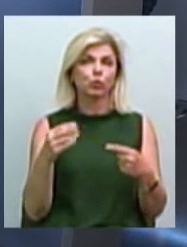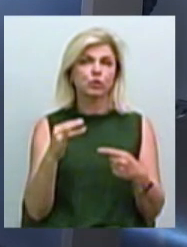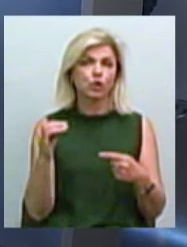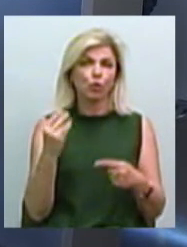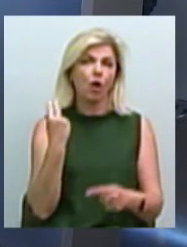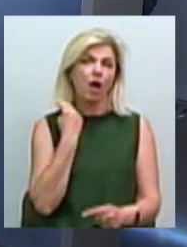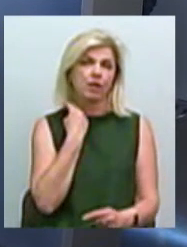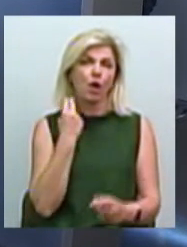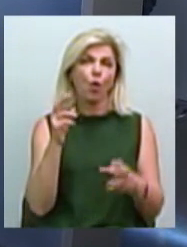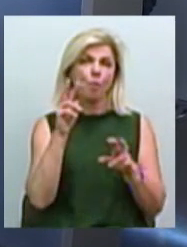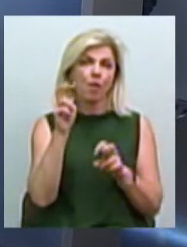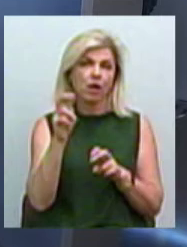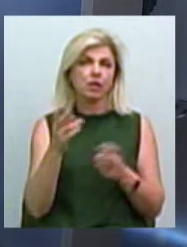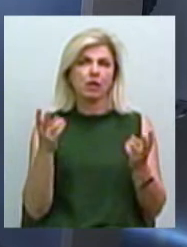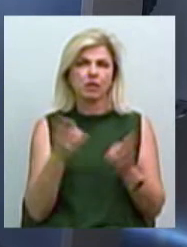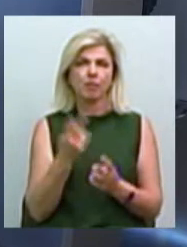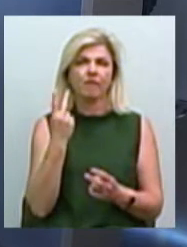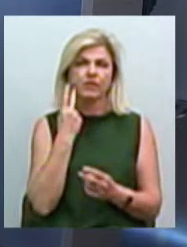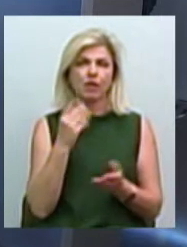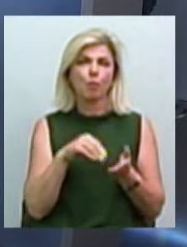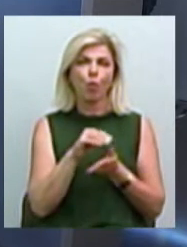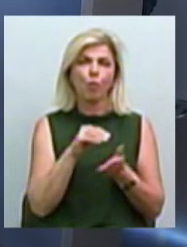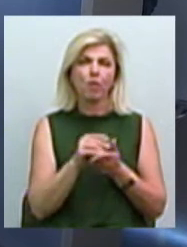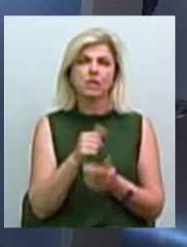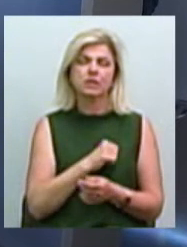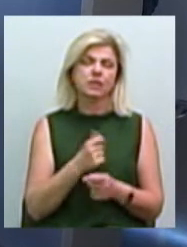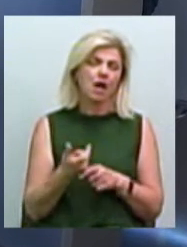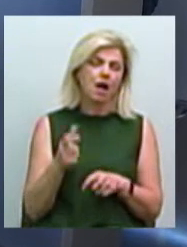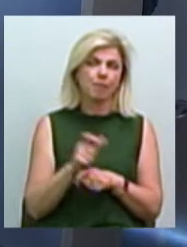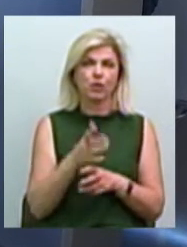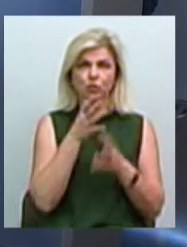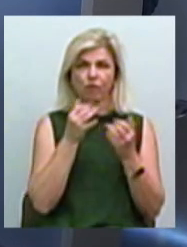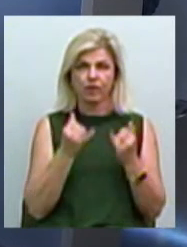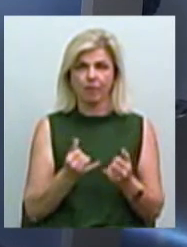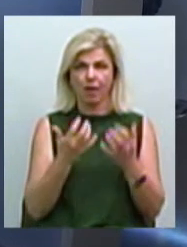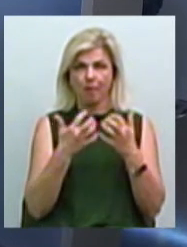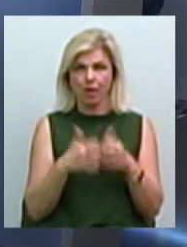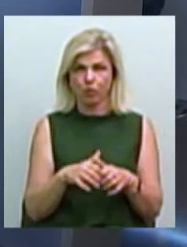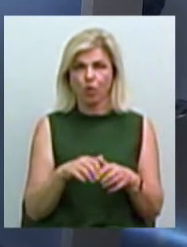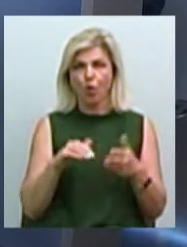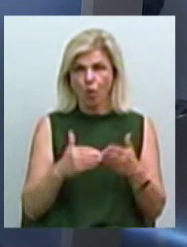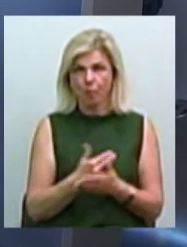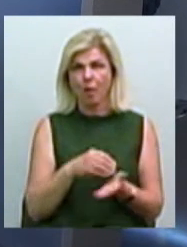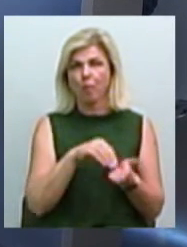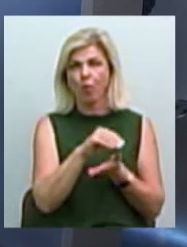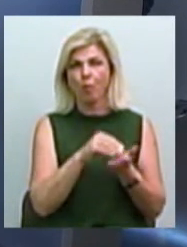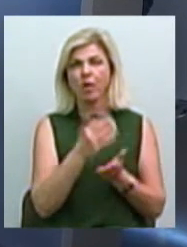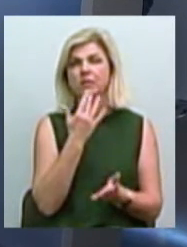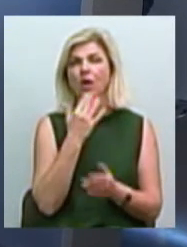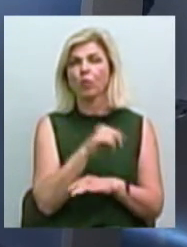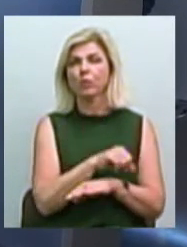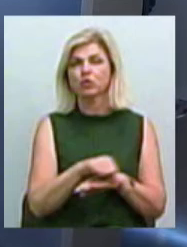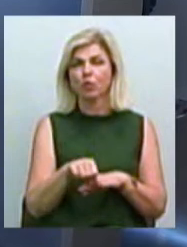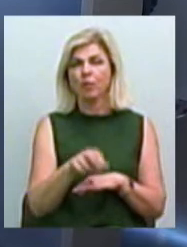английским компаниям необходимо всегда покупать самое современное оборудование. Опять-таки приходится покупать его за рубежом. Государство в